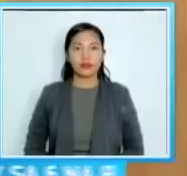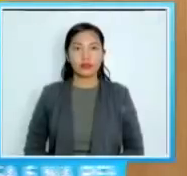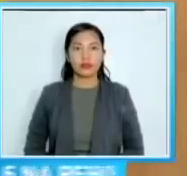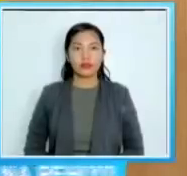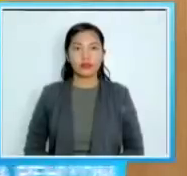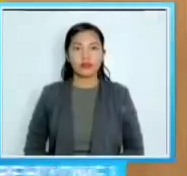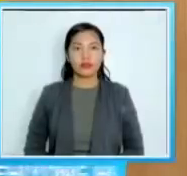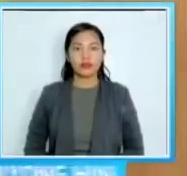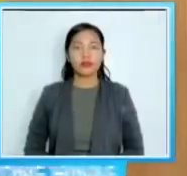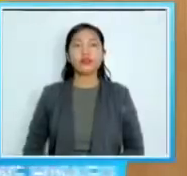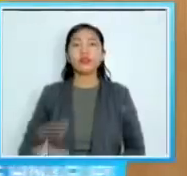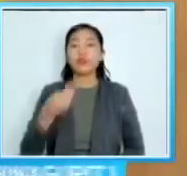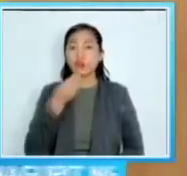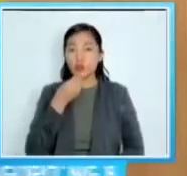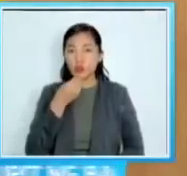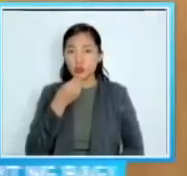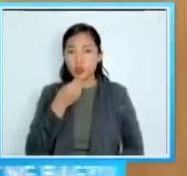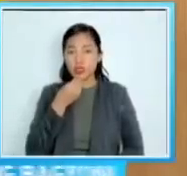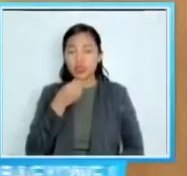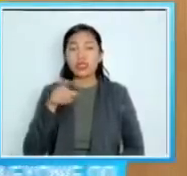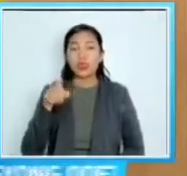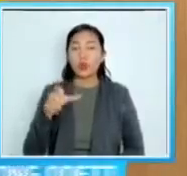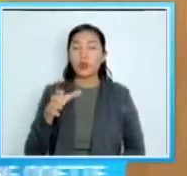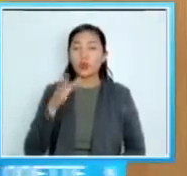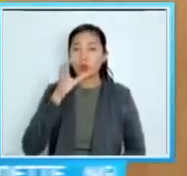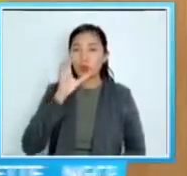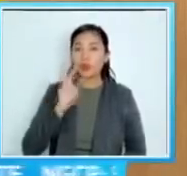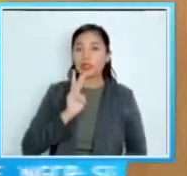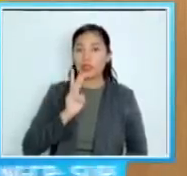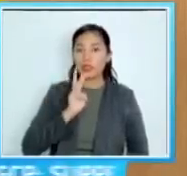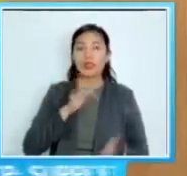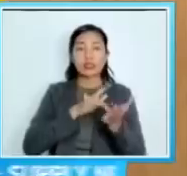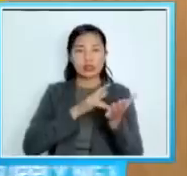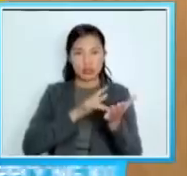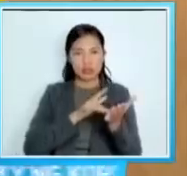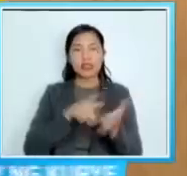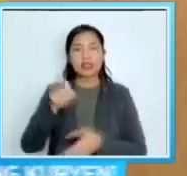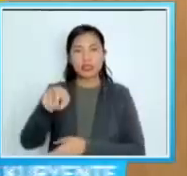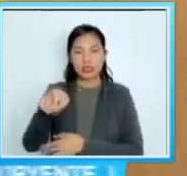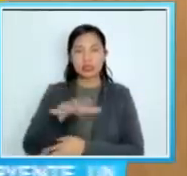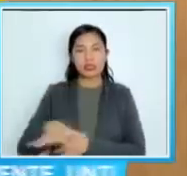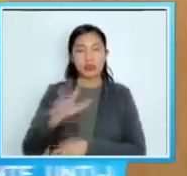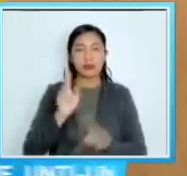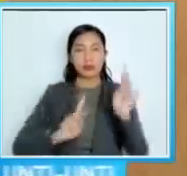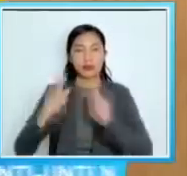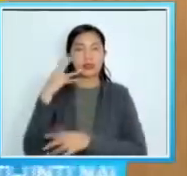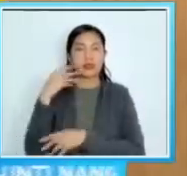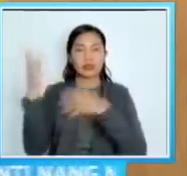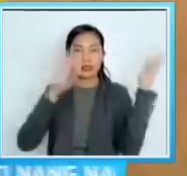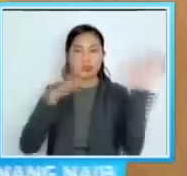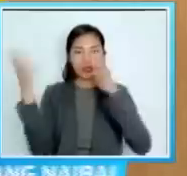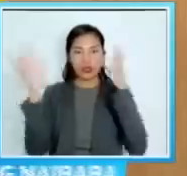Pagkain, tubig na maiinom at gamot ang ilan po sa mga panawagan ng mga nasalanta ng Bagyong Odette. Sa Misamis Oriental, isang lola